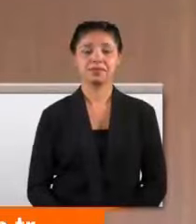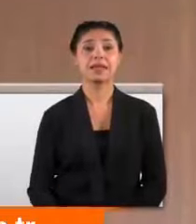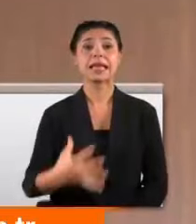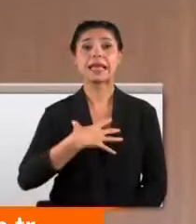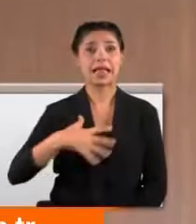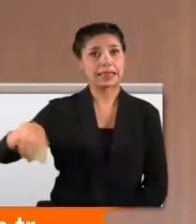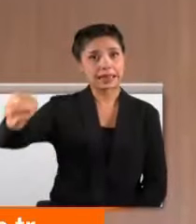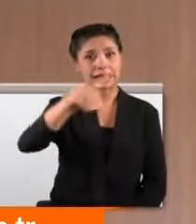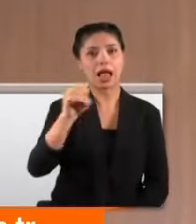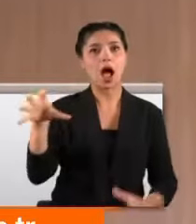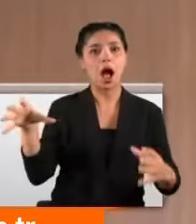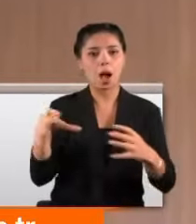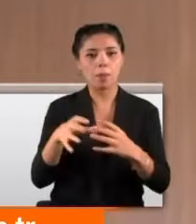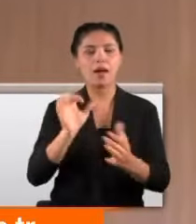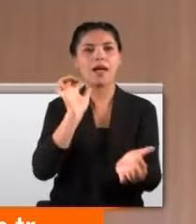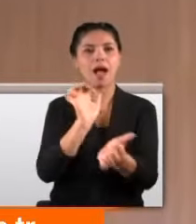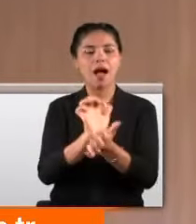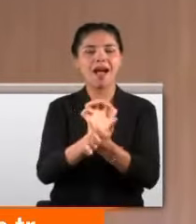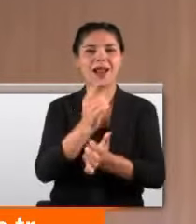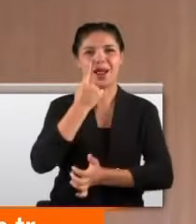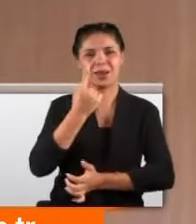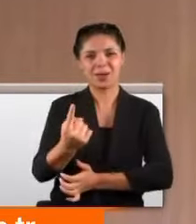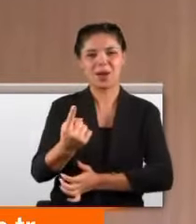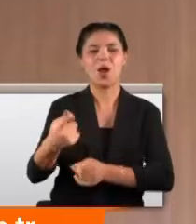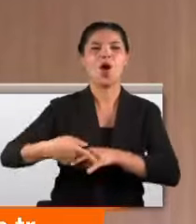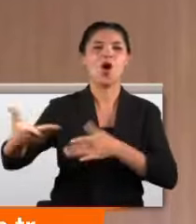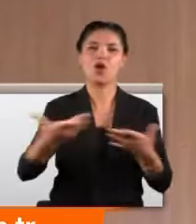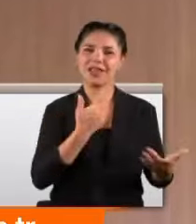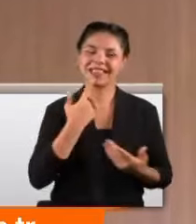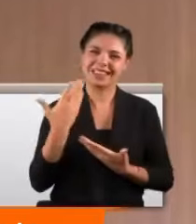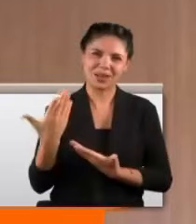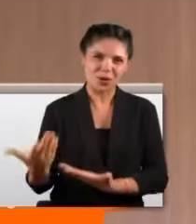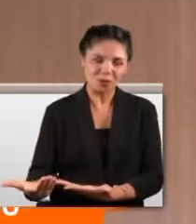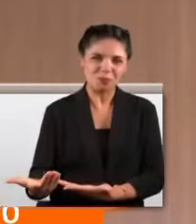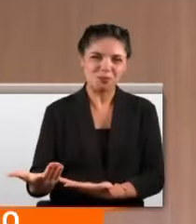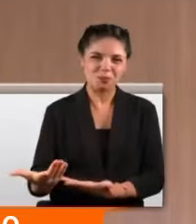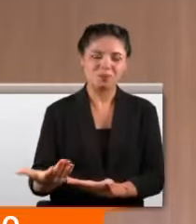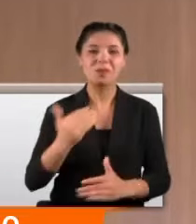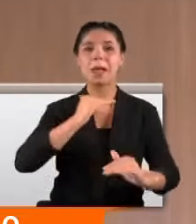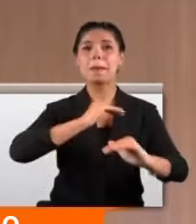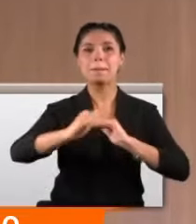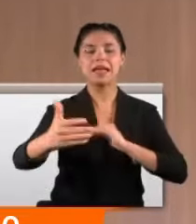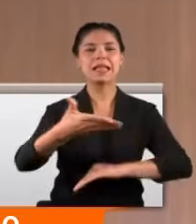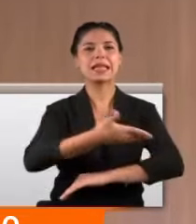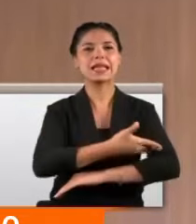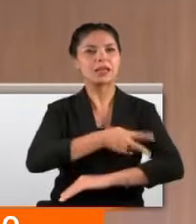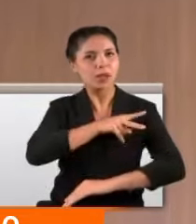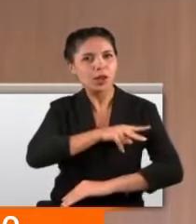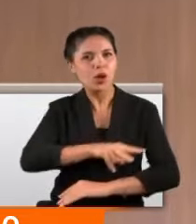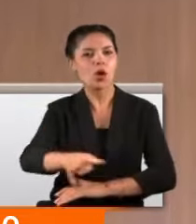Kendilerine, AK Parti ailesine hoş geldiniz diyor. Milletimize hizmet